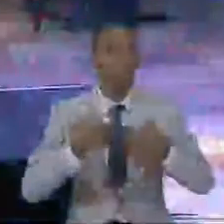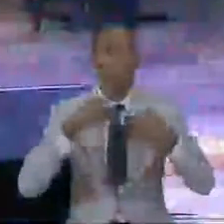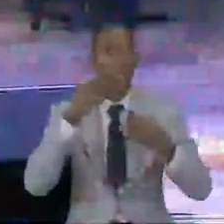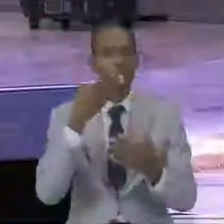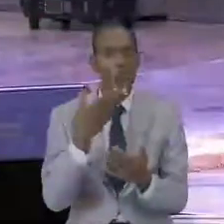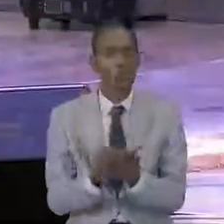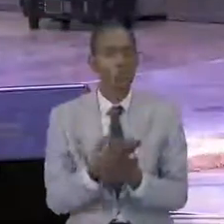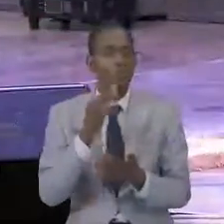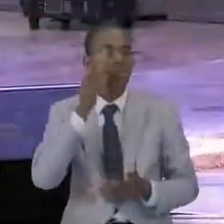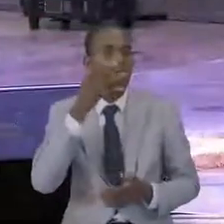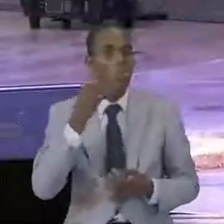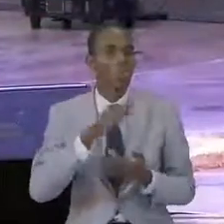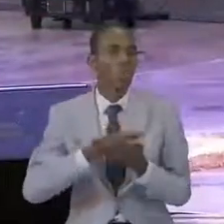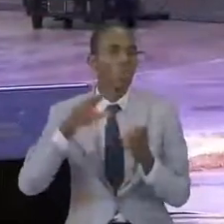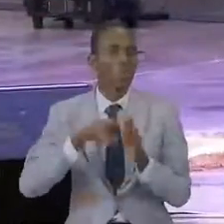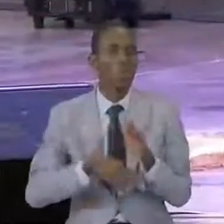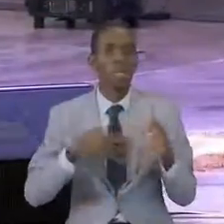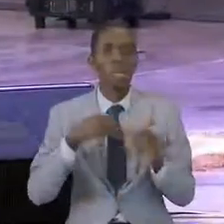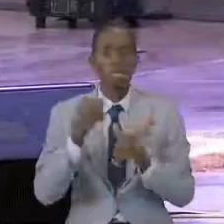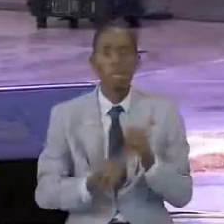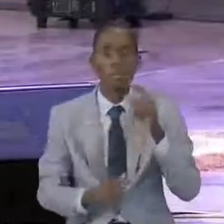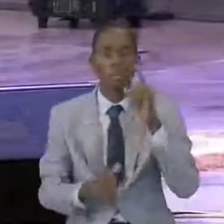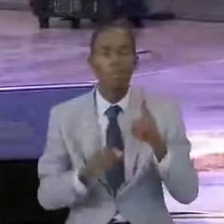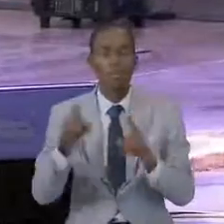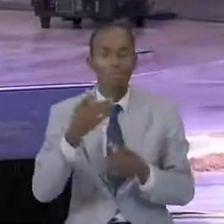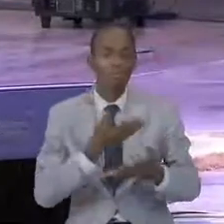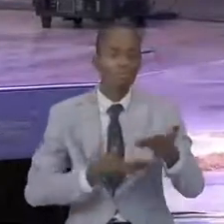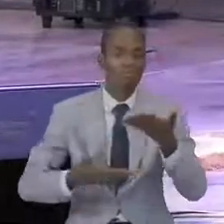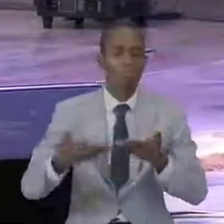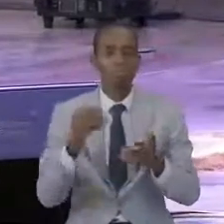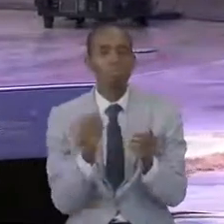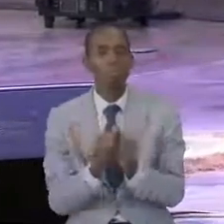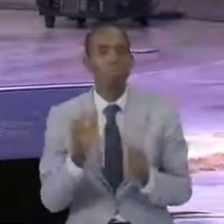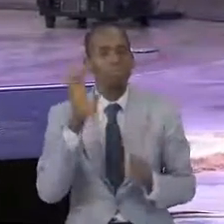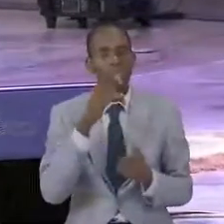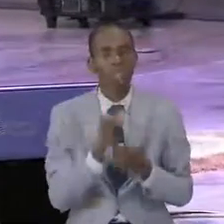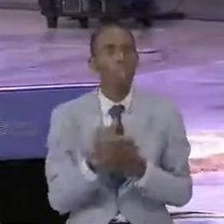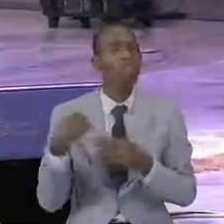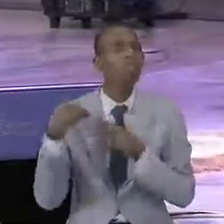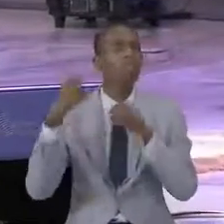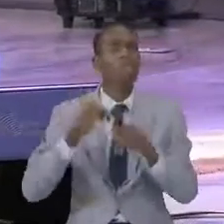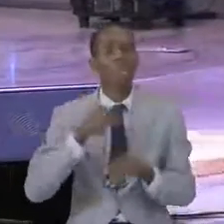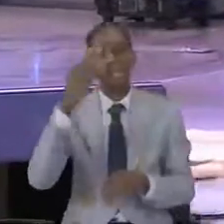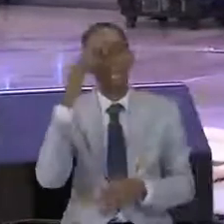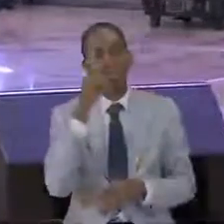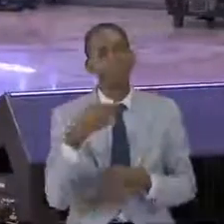prix de justice et tout ce que vous rencontrez vous dites ils vont dire tous depuis que je l'ai connu depuis que